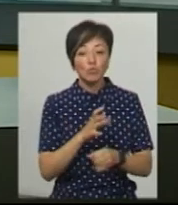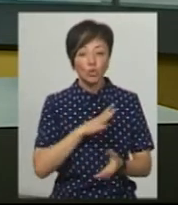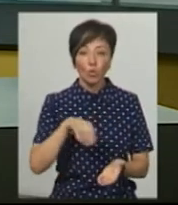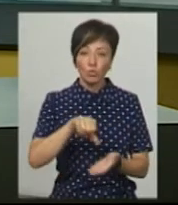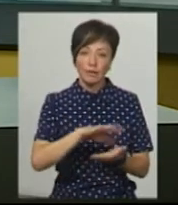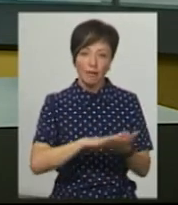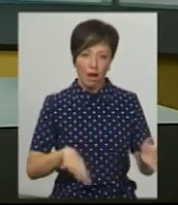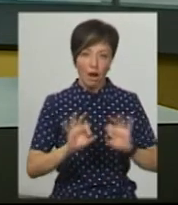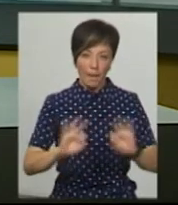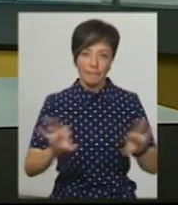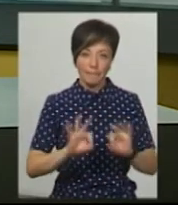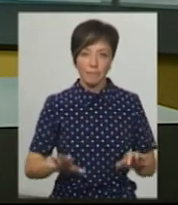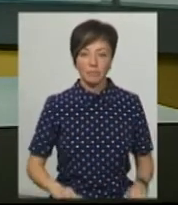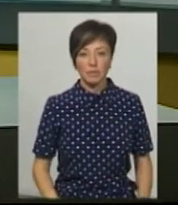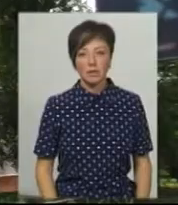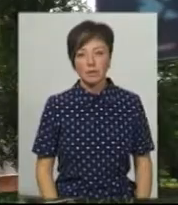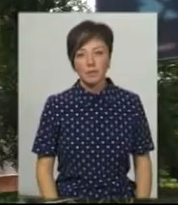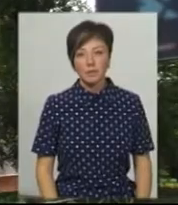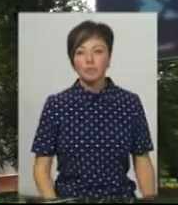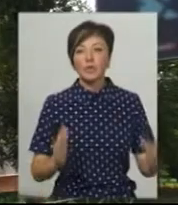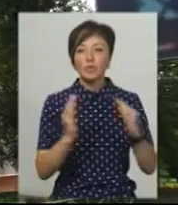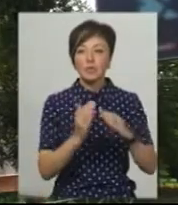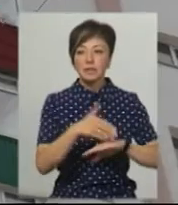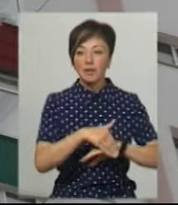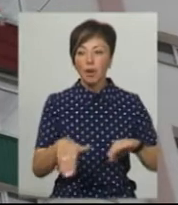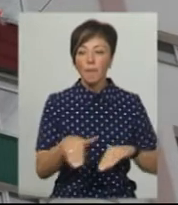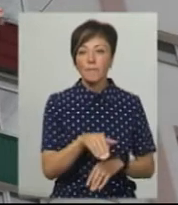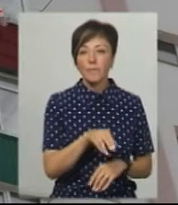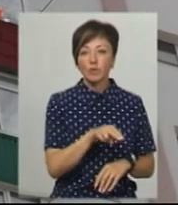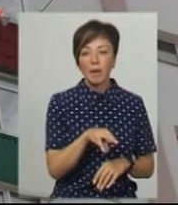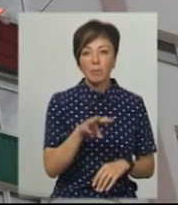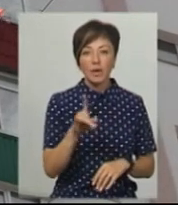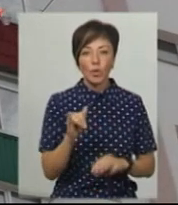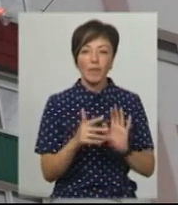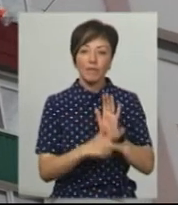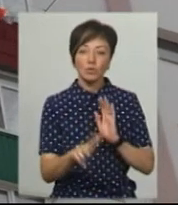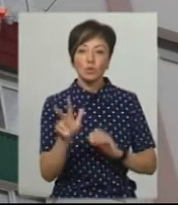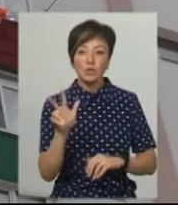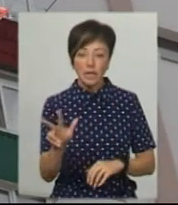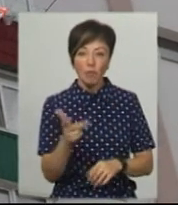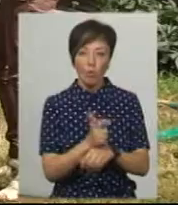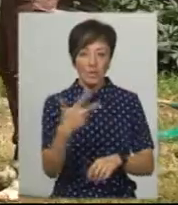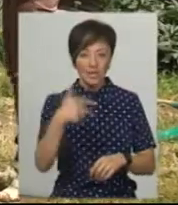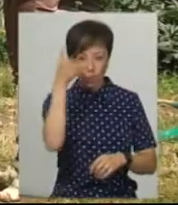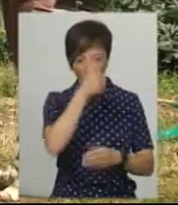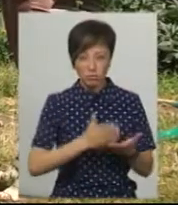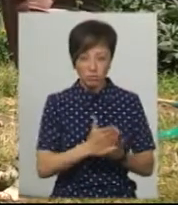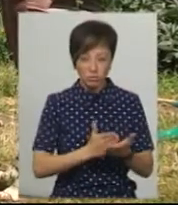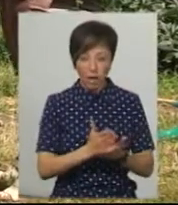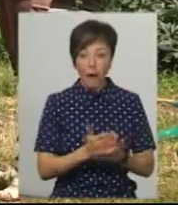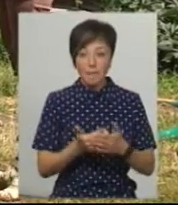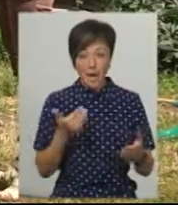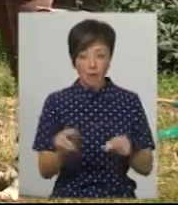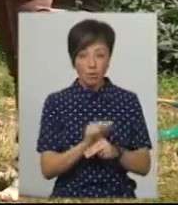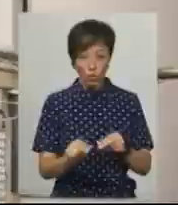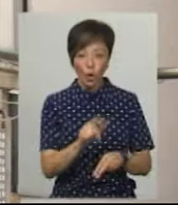далі у сюжеті Валерії Ковальчук. Будинку за адресою проспект Миру, 93, вже понад 30 років. Перед тим, як робити ремонт у будинку,